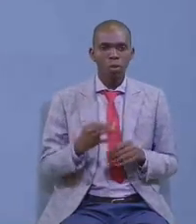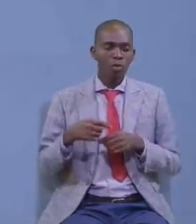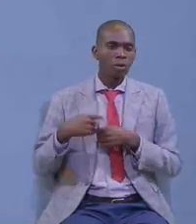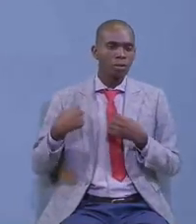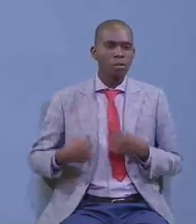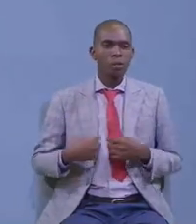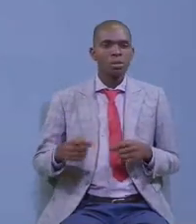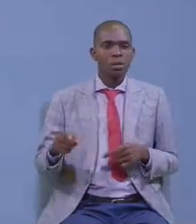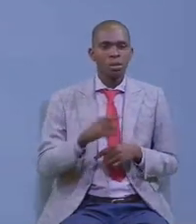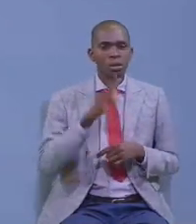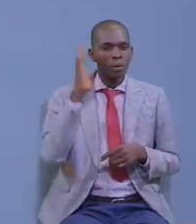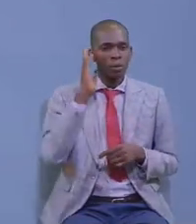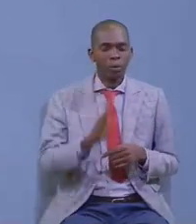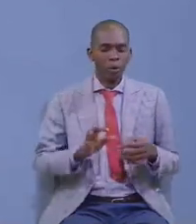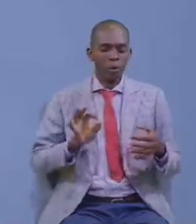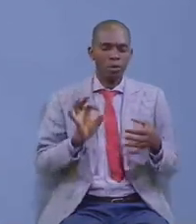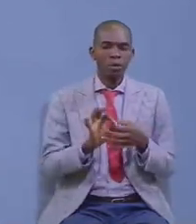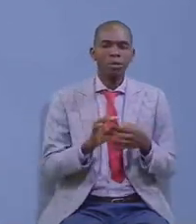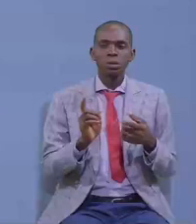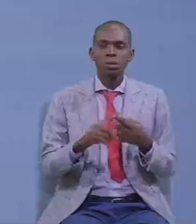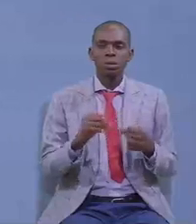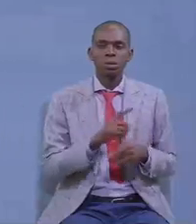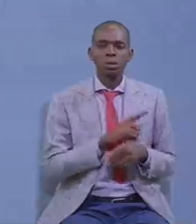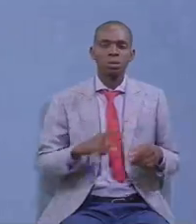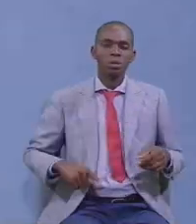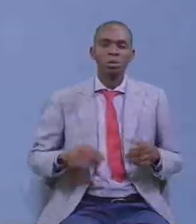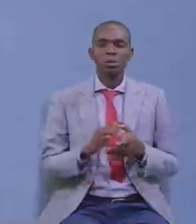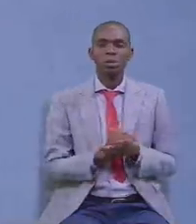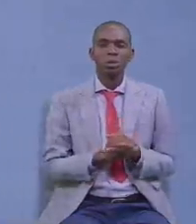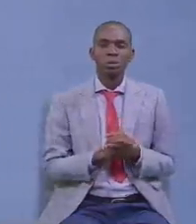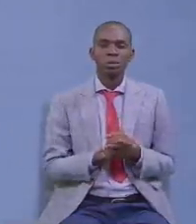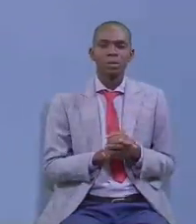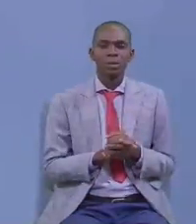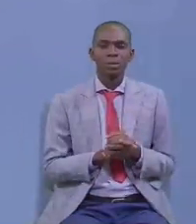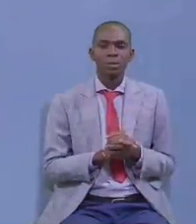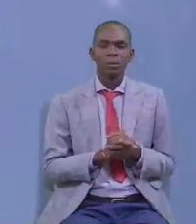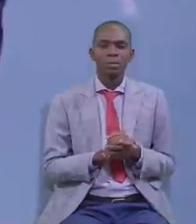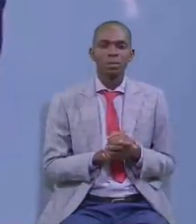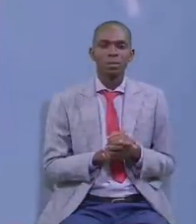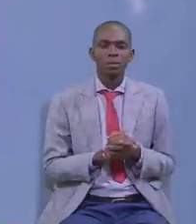Pour qu'ils s'attachent au Seigneur.